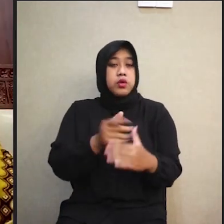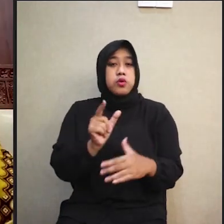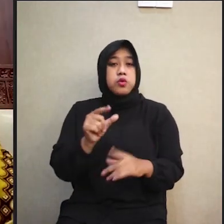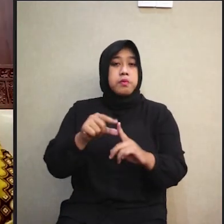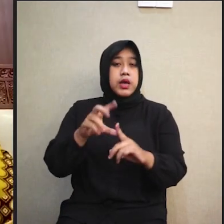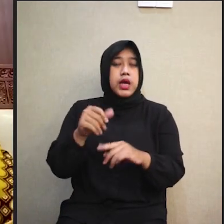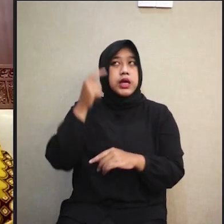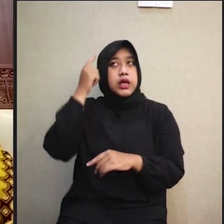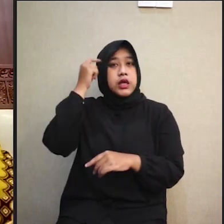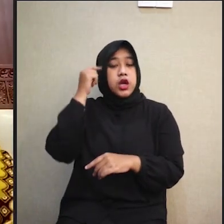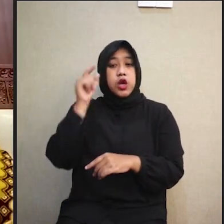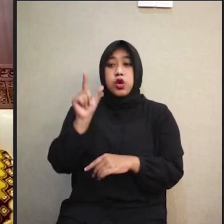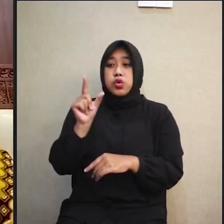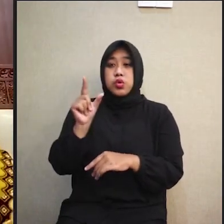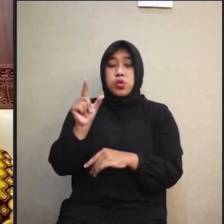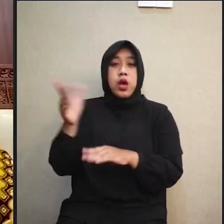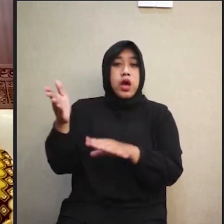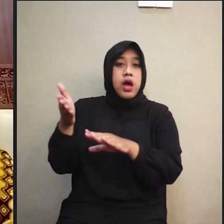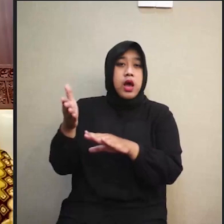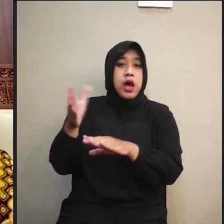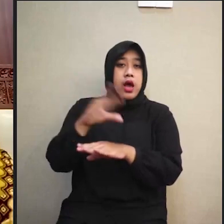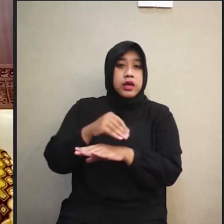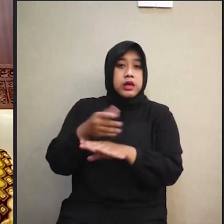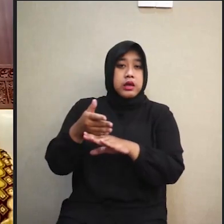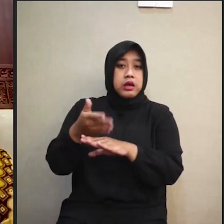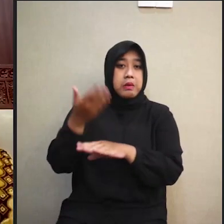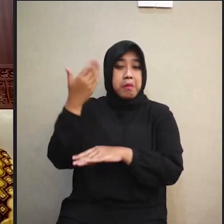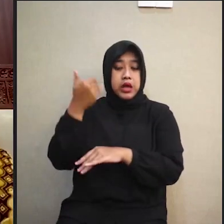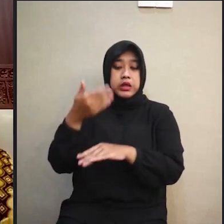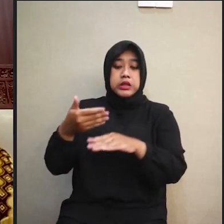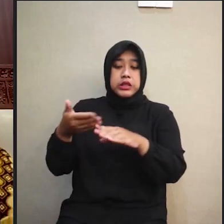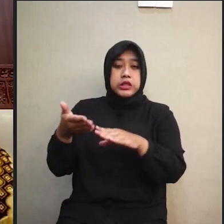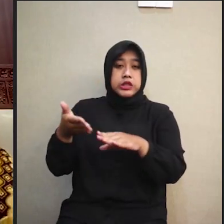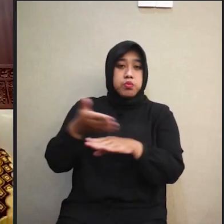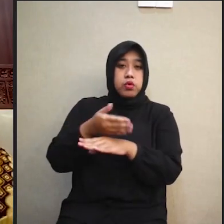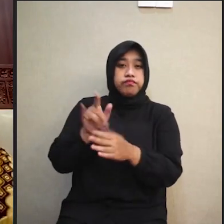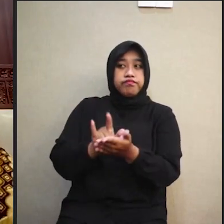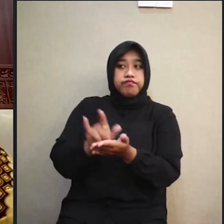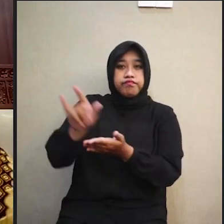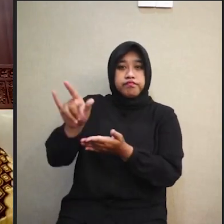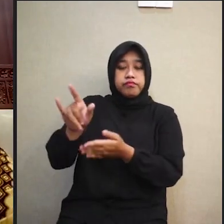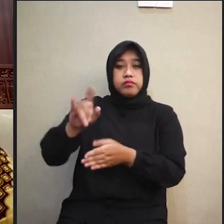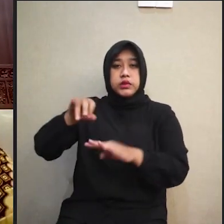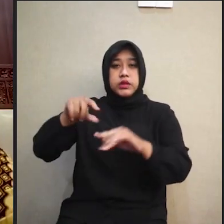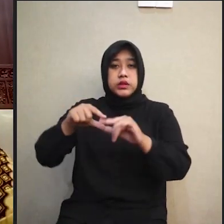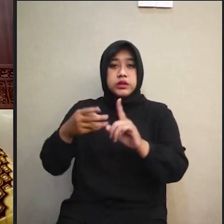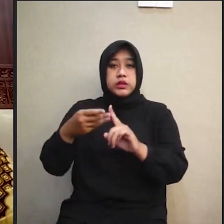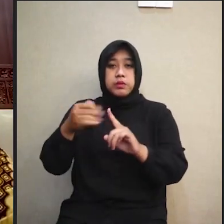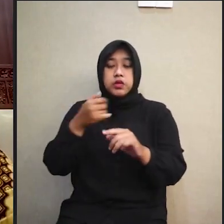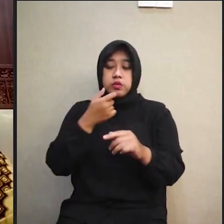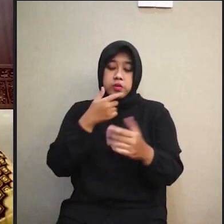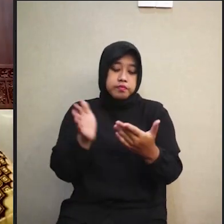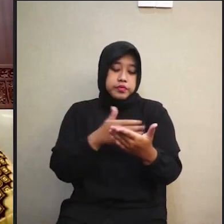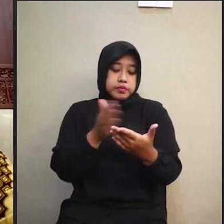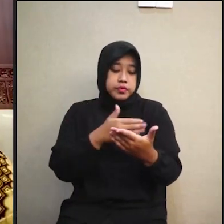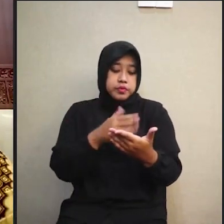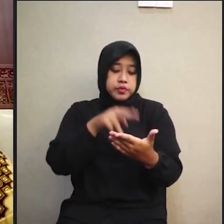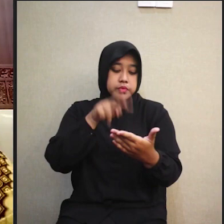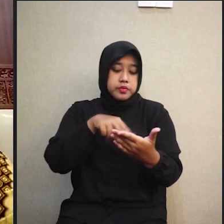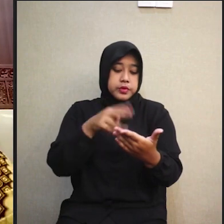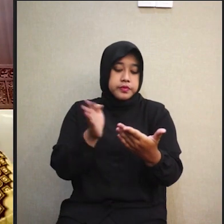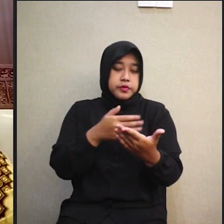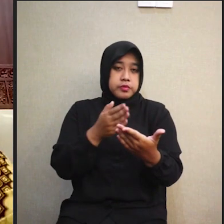dua hari kemarin sebelum berangkat ke Jambi dan ada di situ bahwa memang